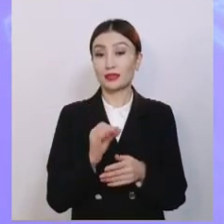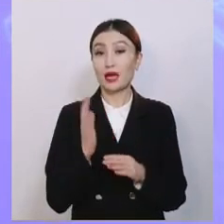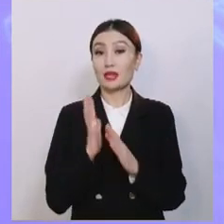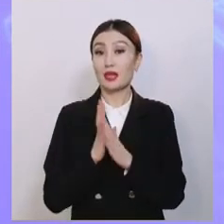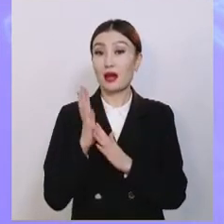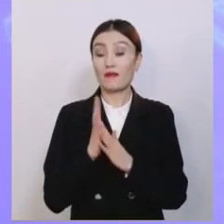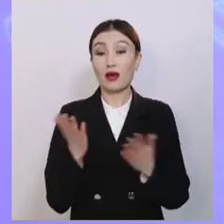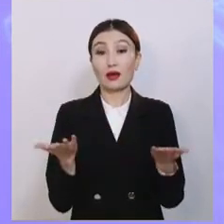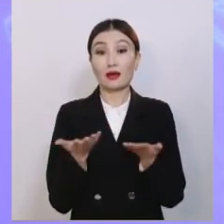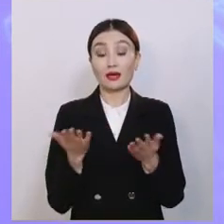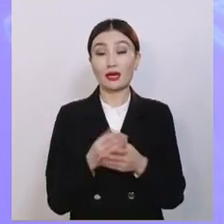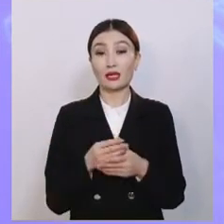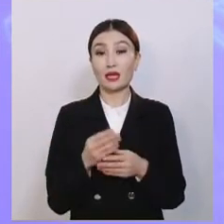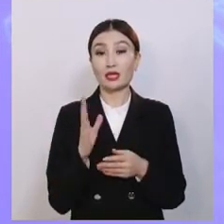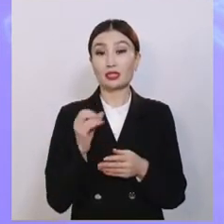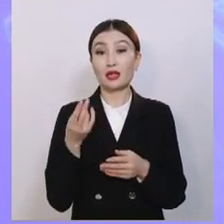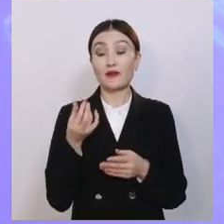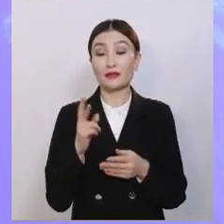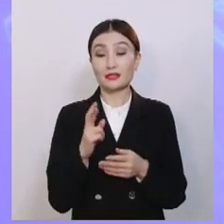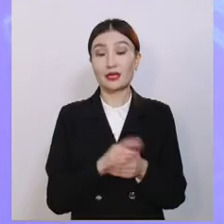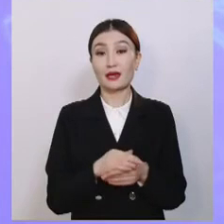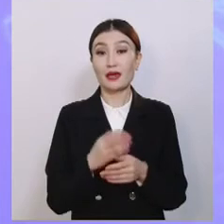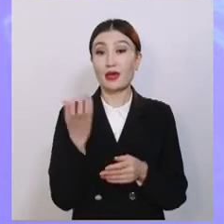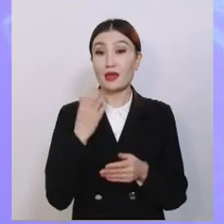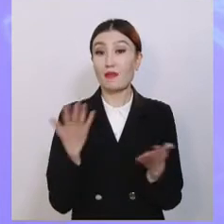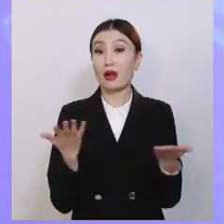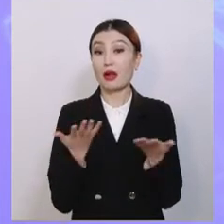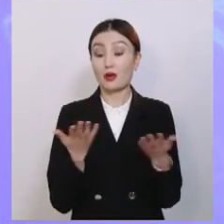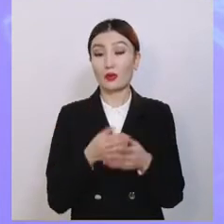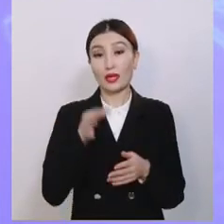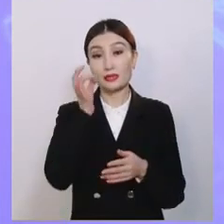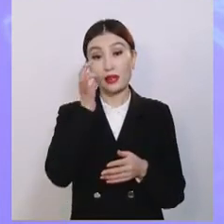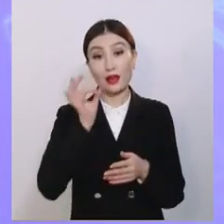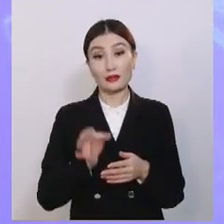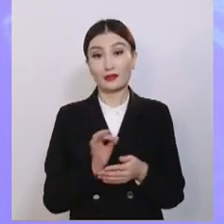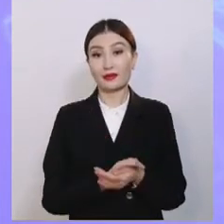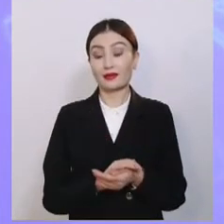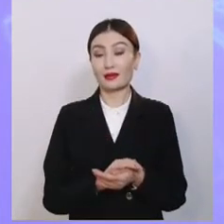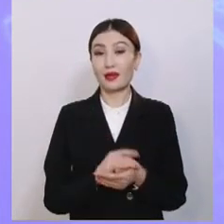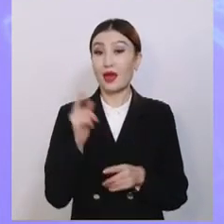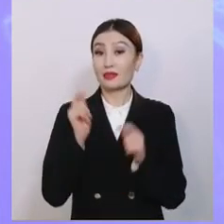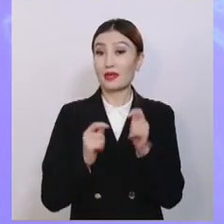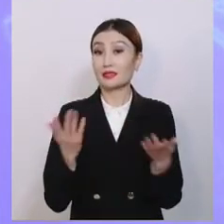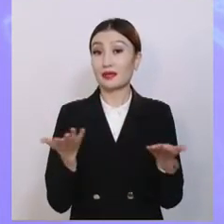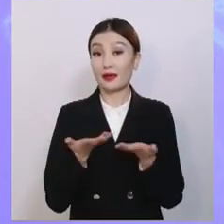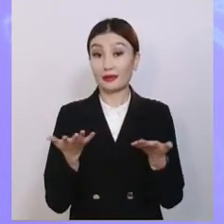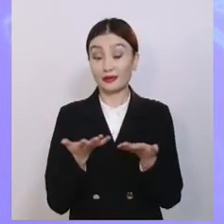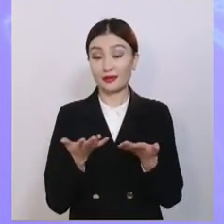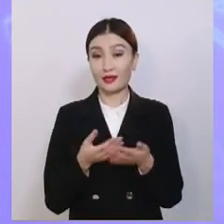Трава какая? Шелковистая. Яблоко какое? Сладкое. Дожди